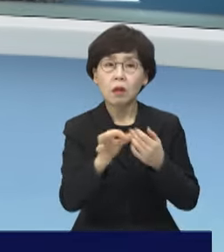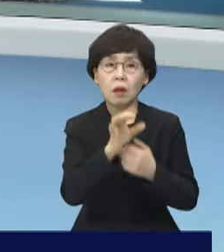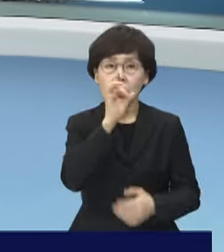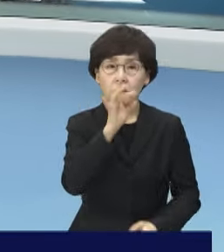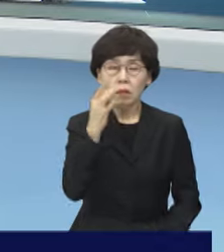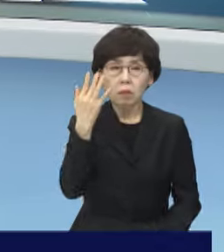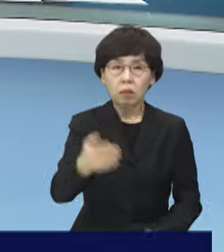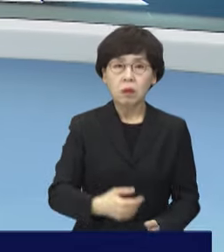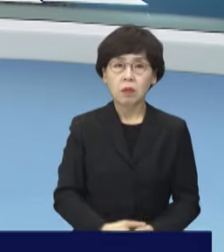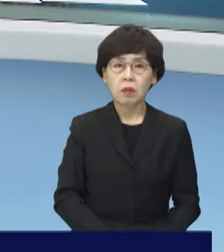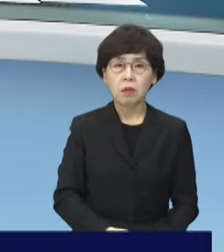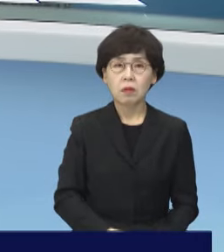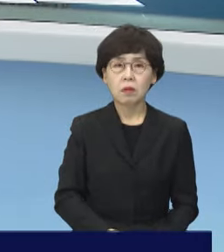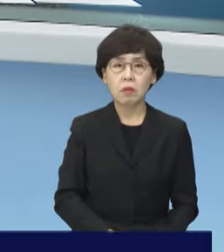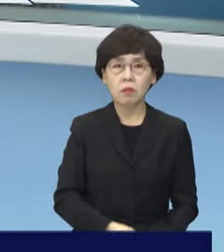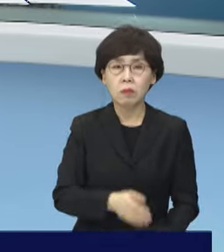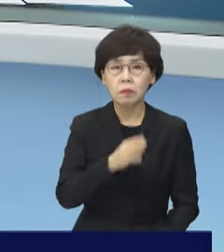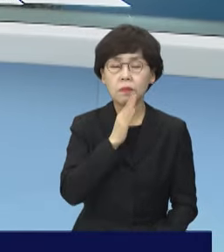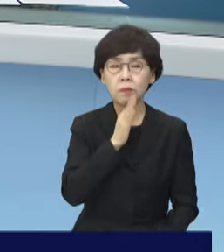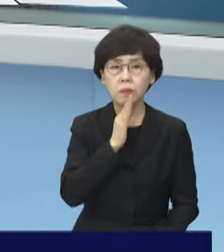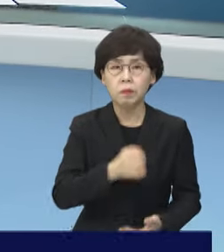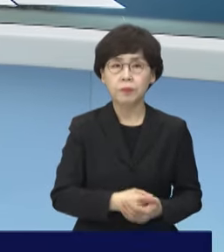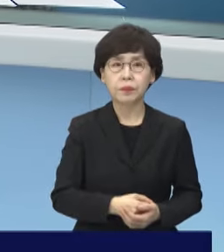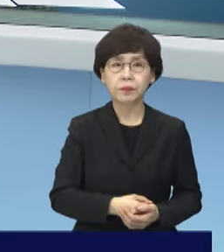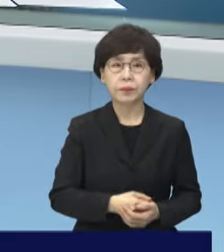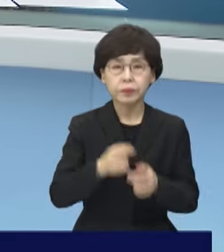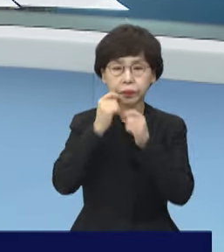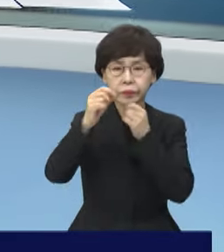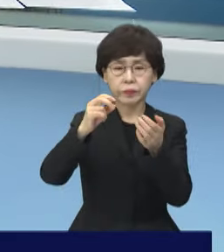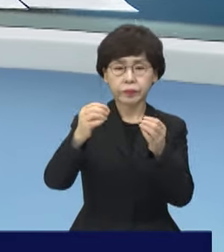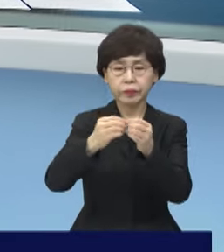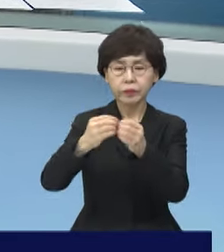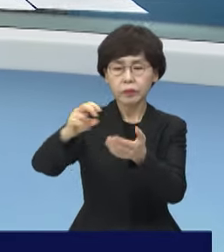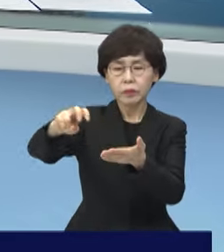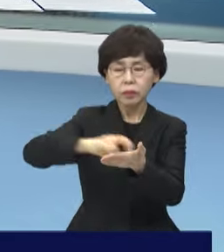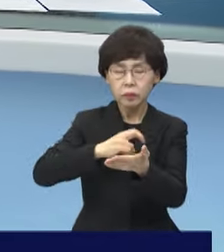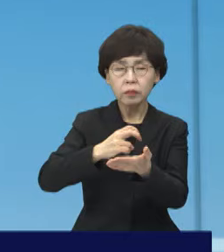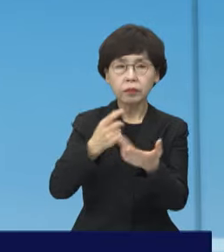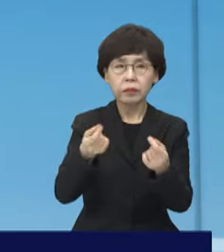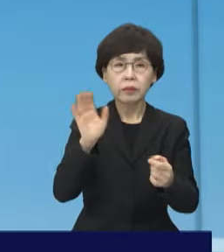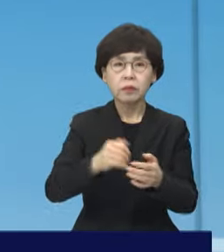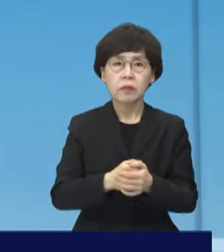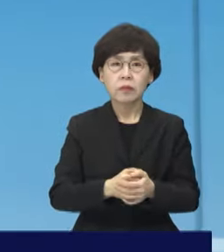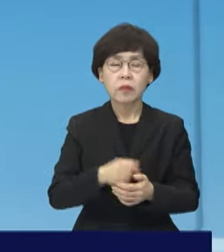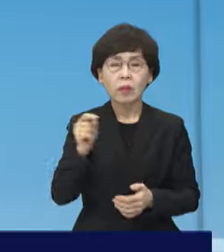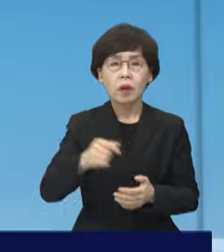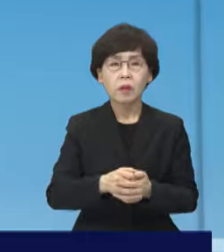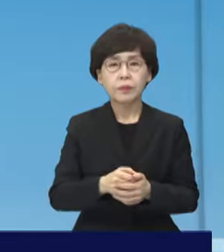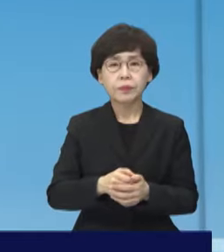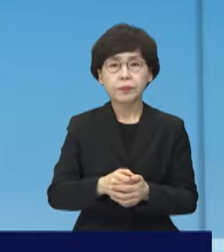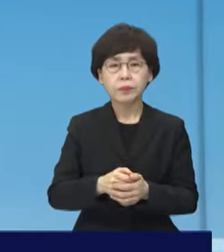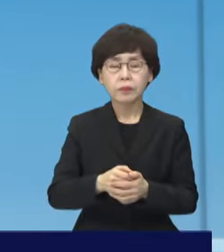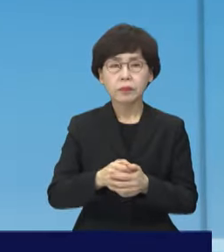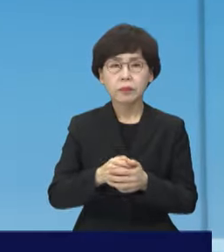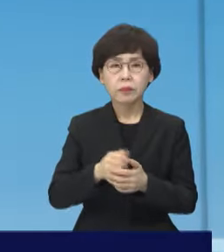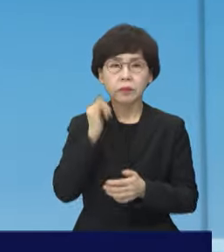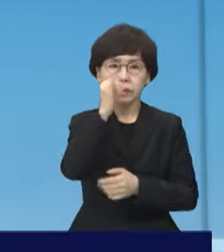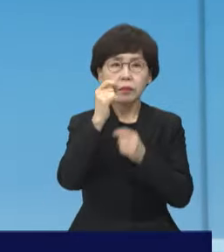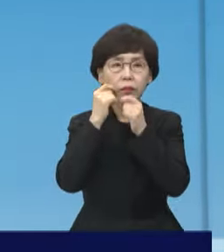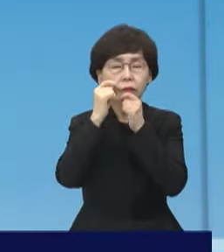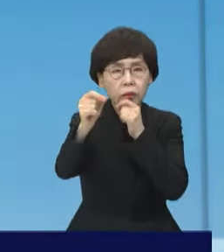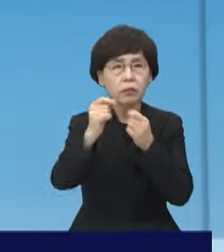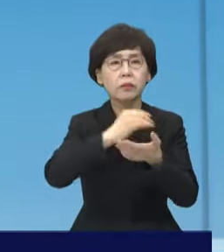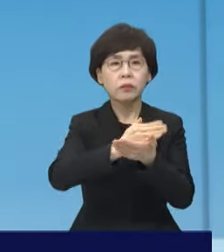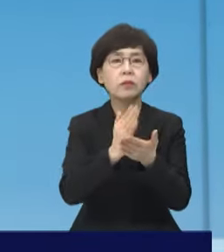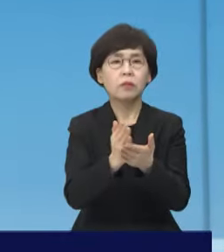되는 거죠네 맞습니다 스미싱 문자를 받으신 거 같은데요 스미싱은 보이스 피싱의 한 종류로 SMS